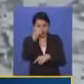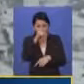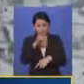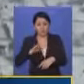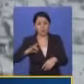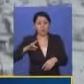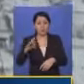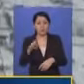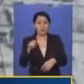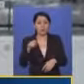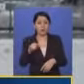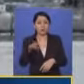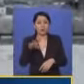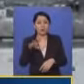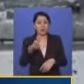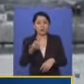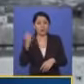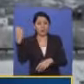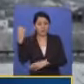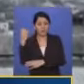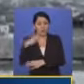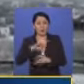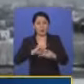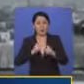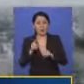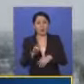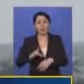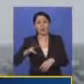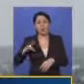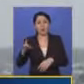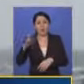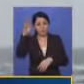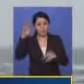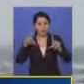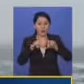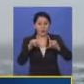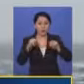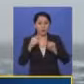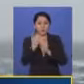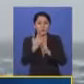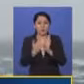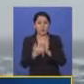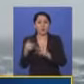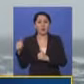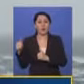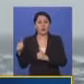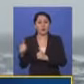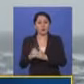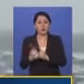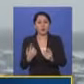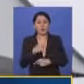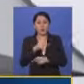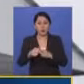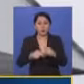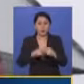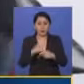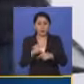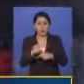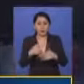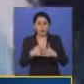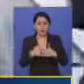аудандағы 1500 көшенің шамы ауыстырылады. Сонымен бірге ауданның бірқатар мектептері мемлекеттік жекеменшік әріптестік аясында кәсіпкерге берілсе,